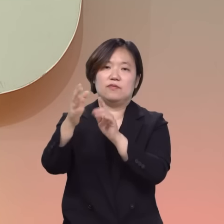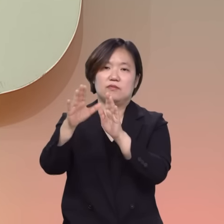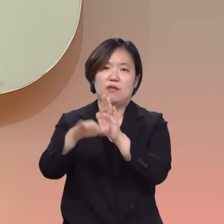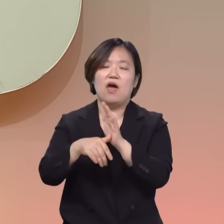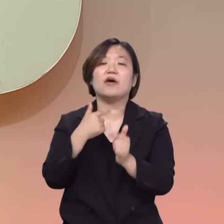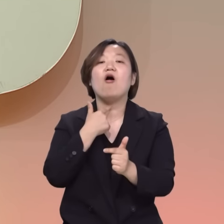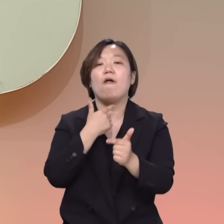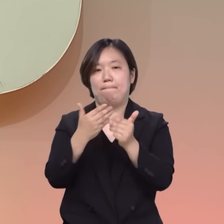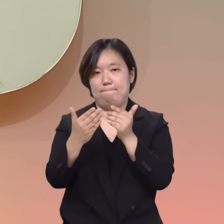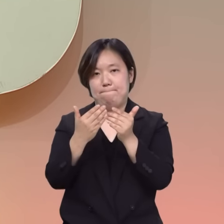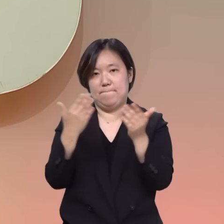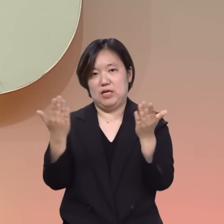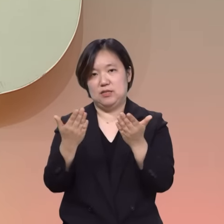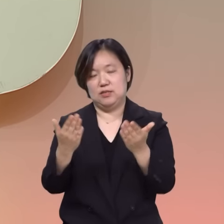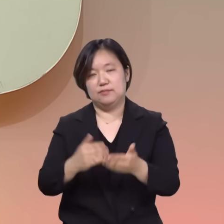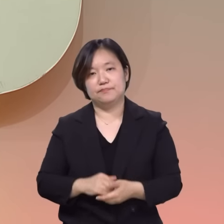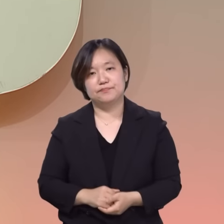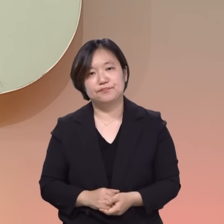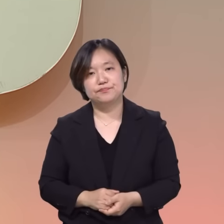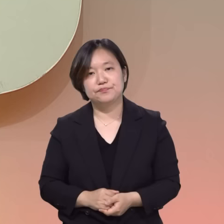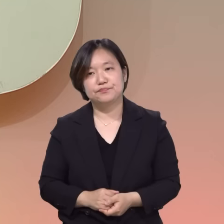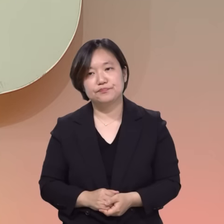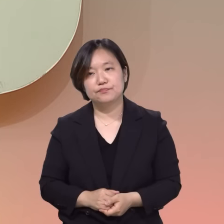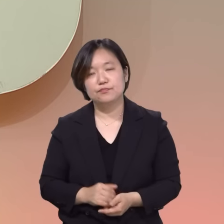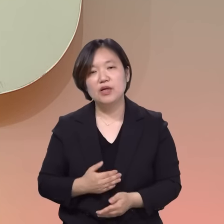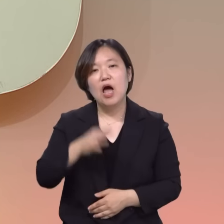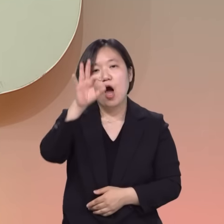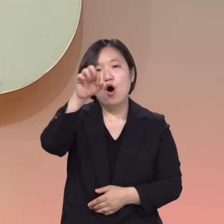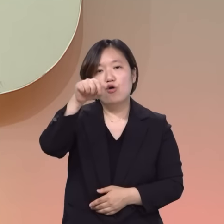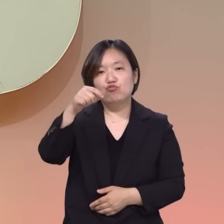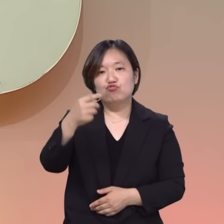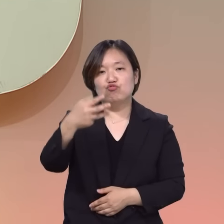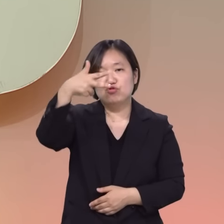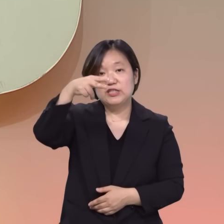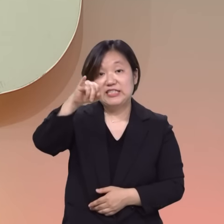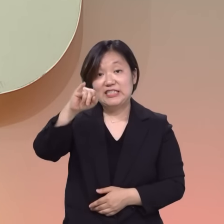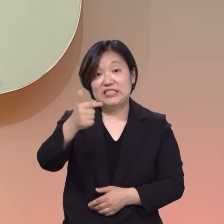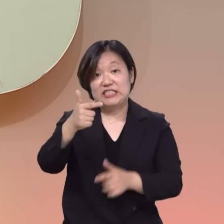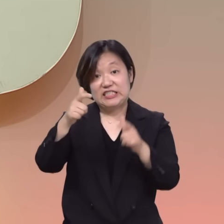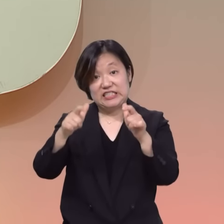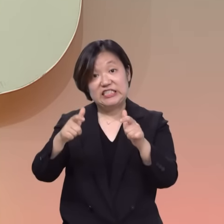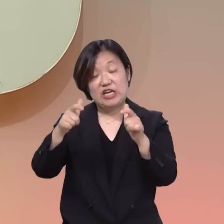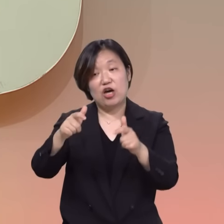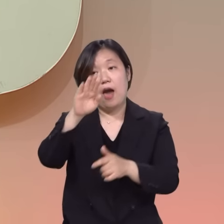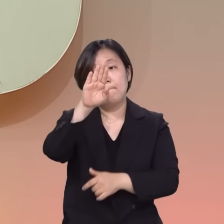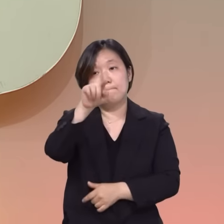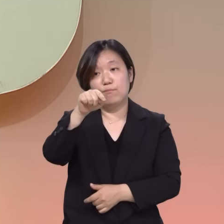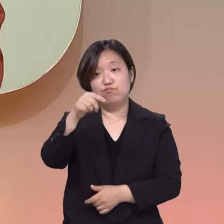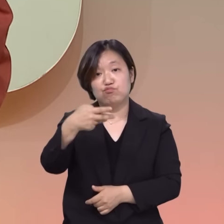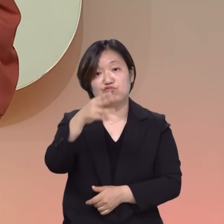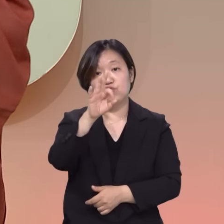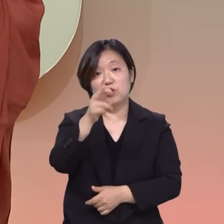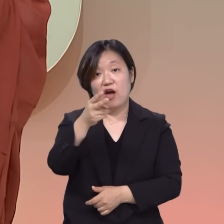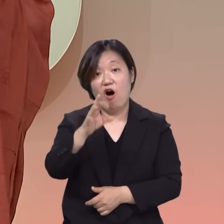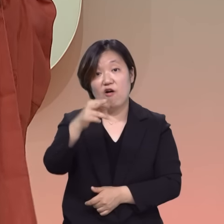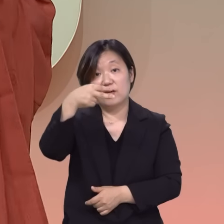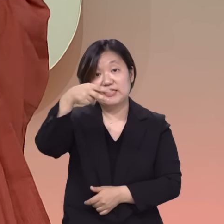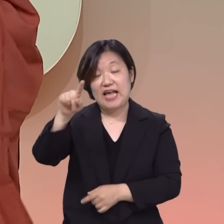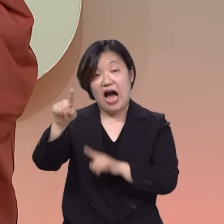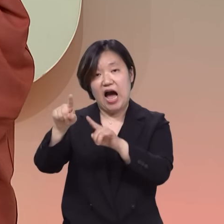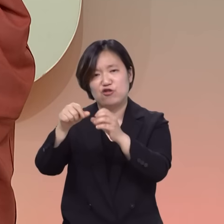합니다 1980년대 그 울진에 있는 불영사는 절에서 울진의 불영사는